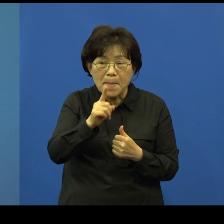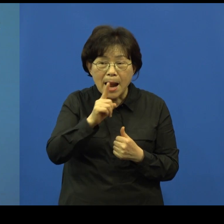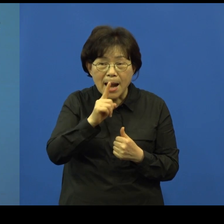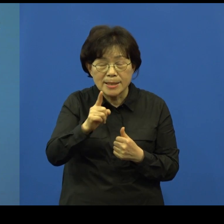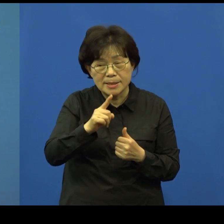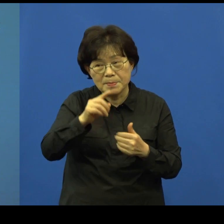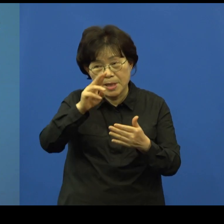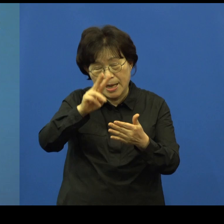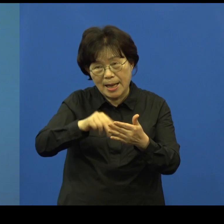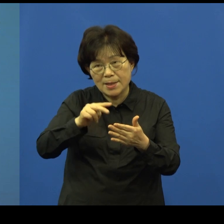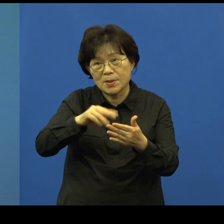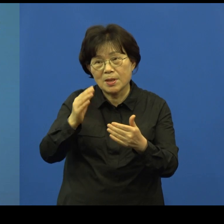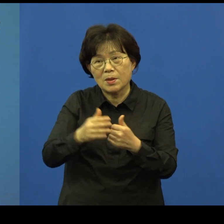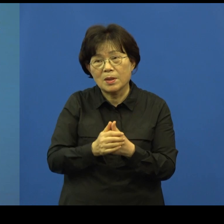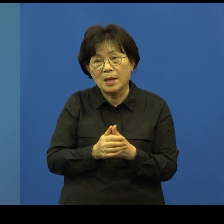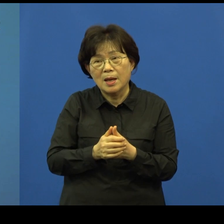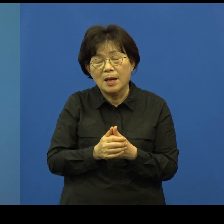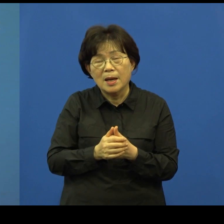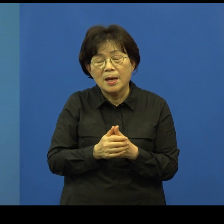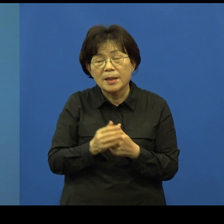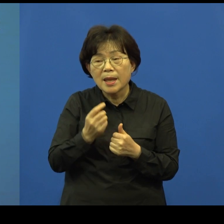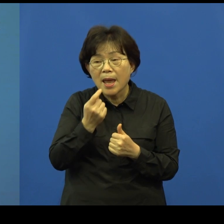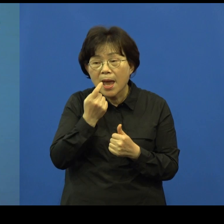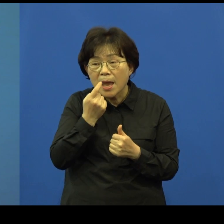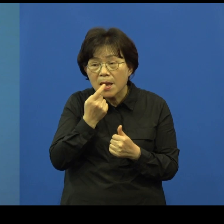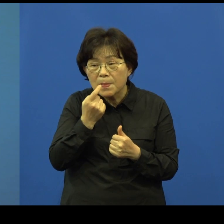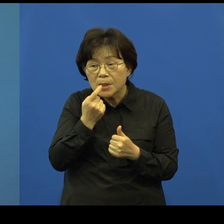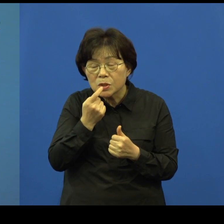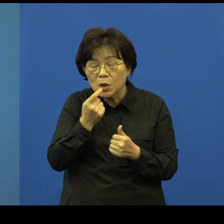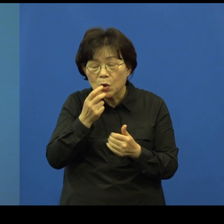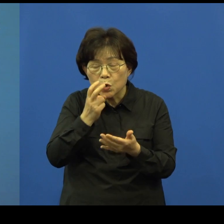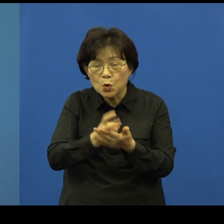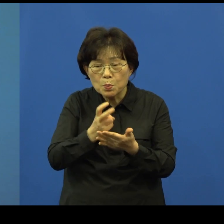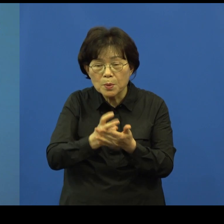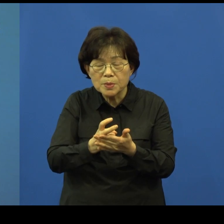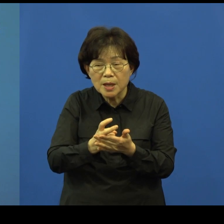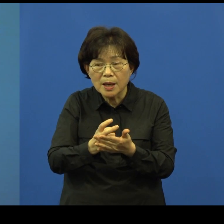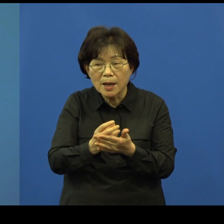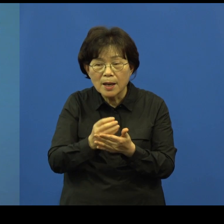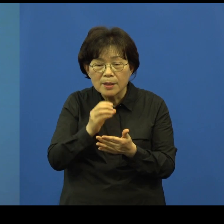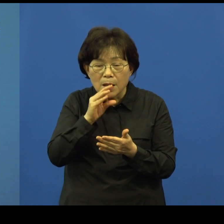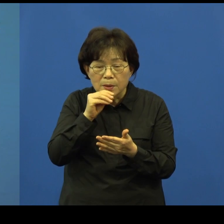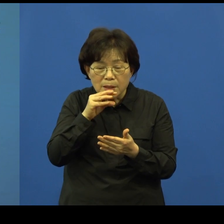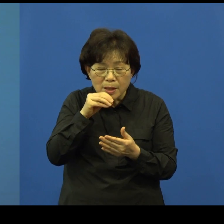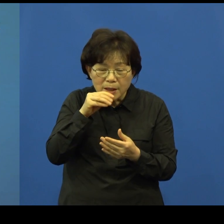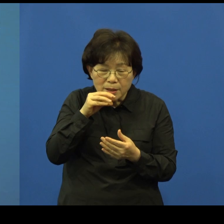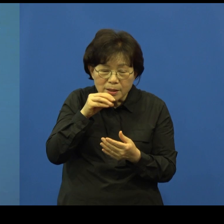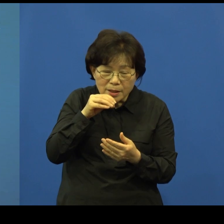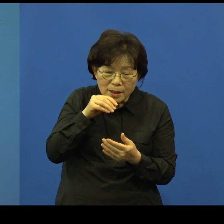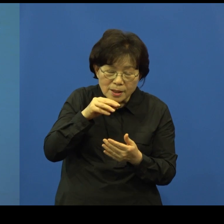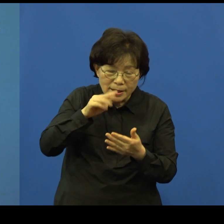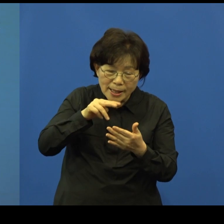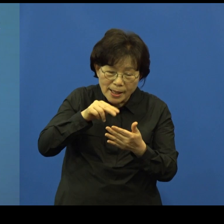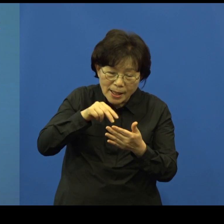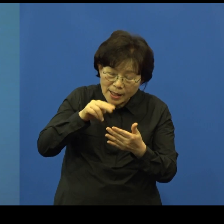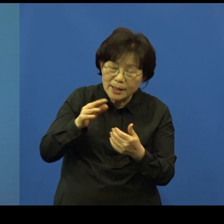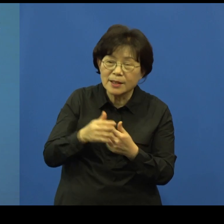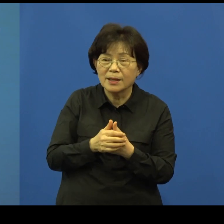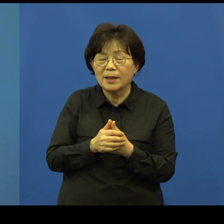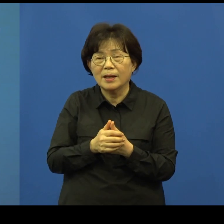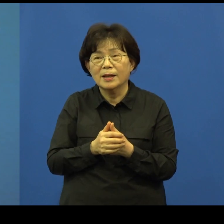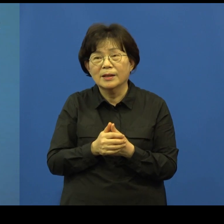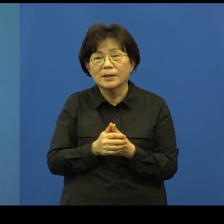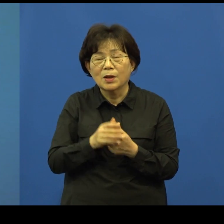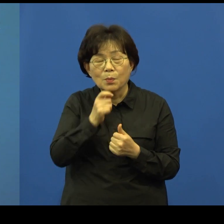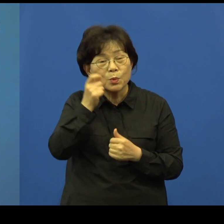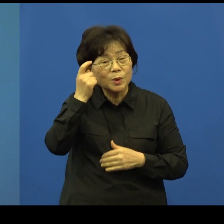이 말을 여러분 잘 보세요. 내 입에서 이 율법을 떠나지 말게 하라는 거예요. 붙어 있어야 된다는 거예요. 어떻게 해요?